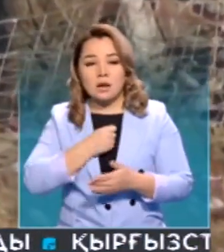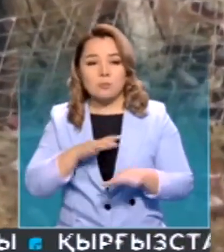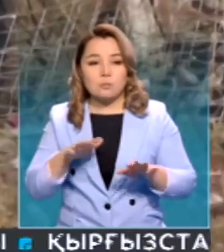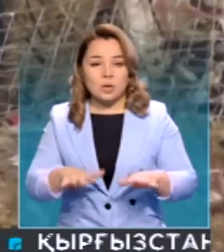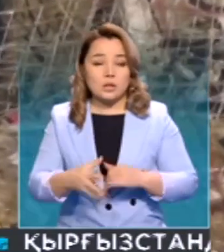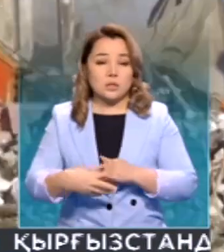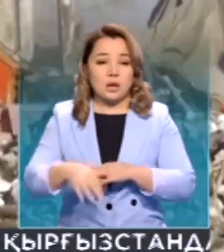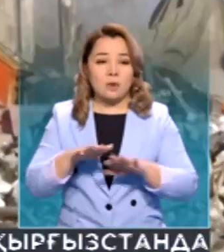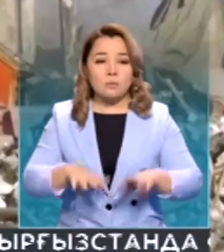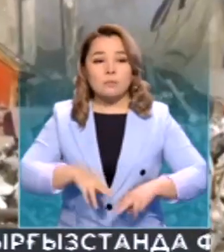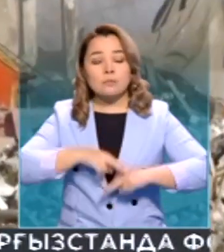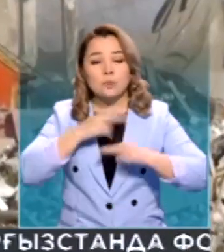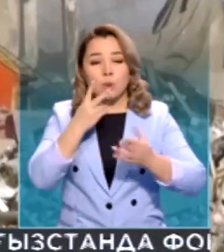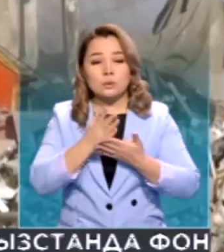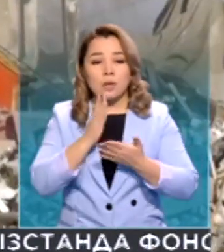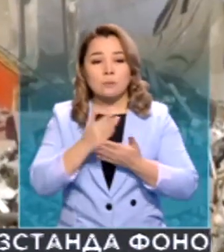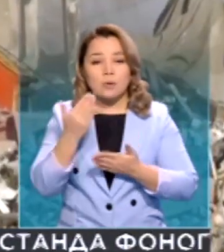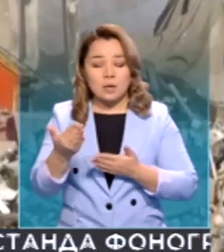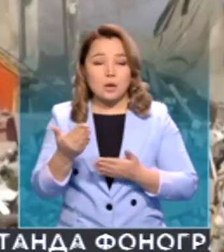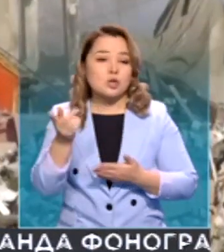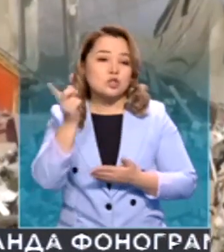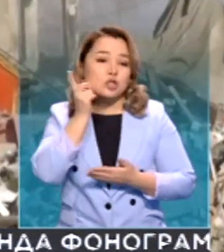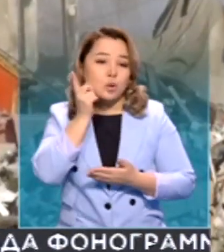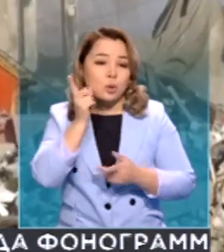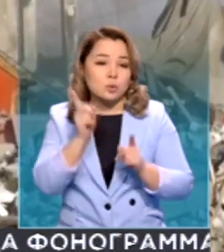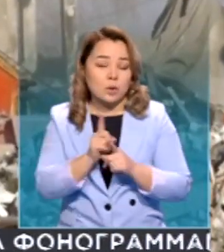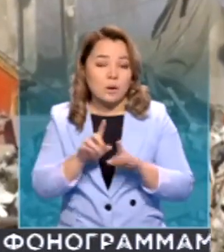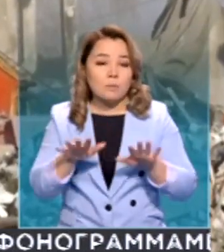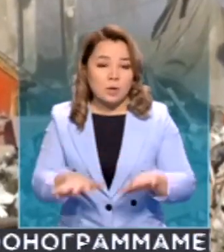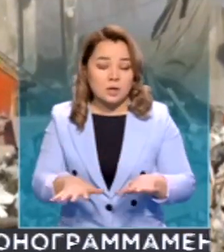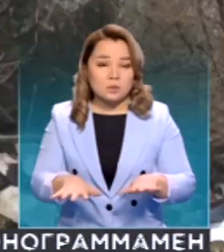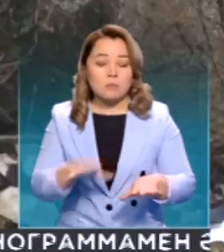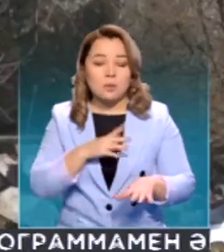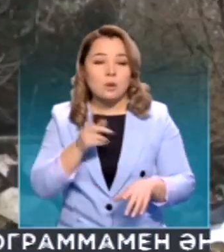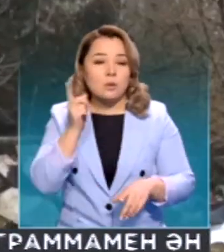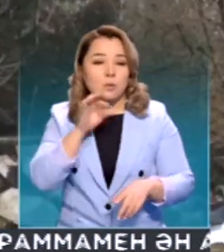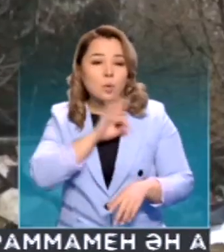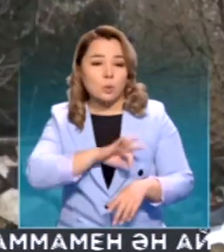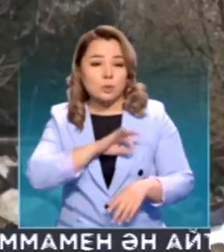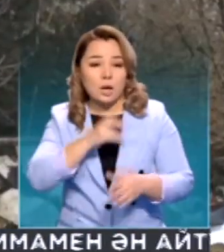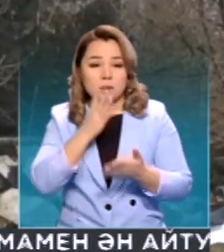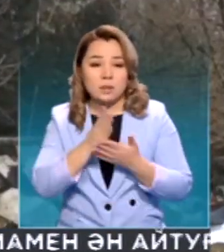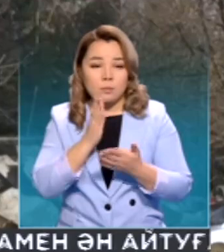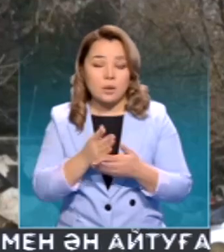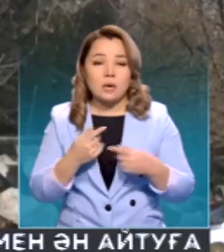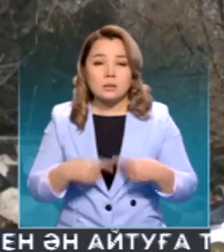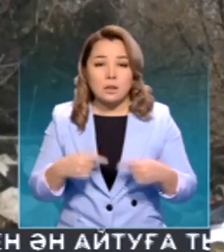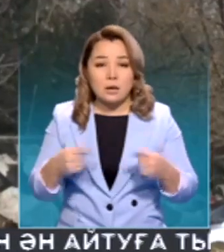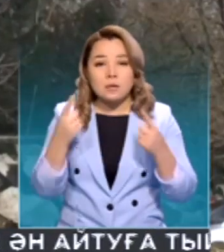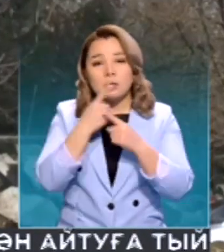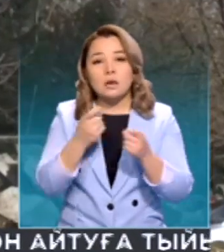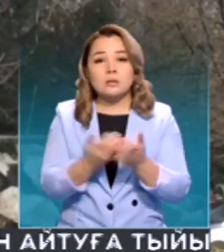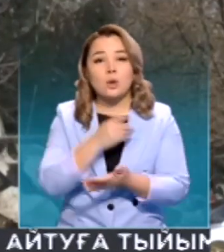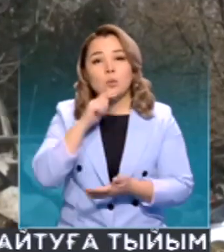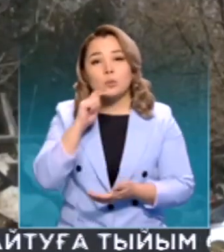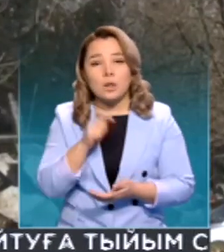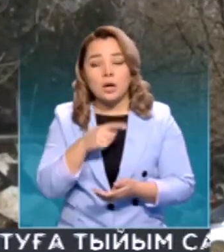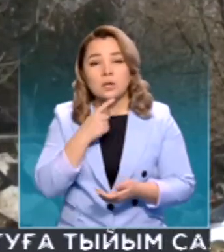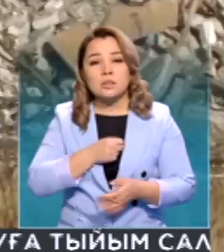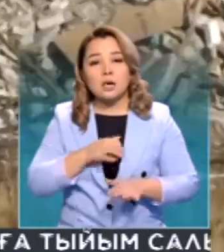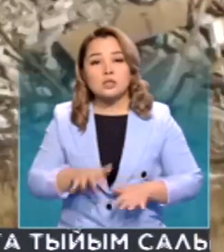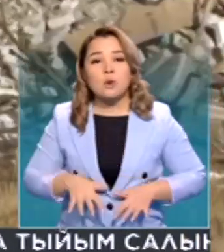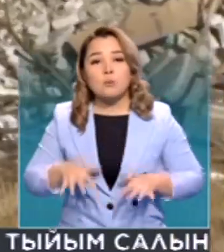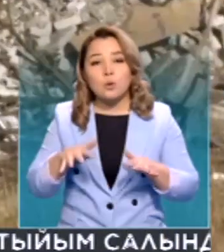жердің назарға ілігуіне олардың ұялы телефонды сол сәтте жаппай қолдануы себеп. Кей мәліметтерге қарағанда Украина әскері